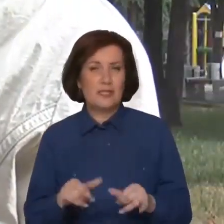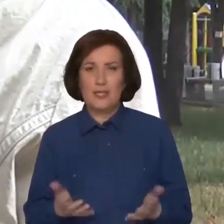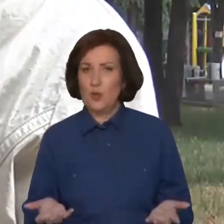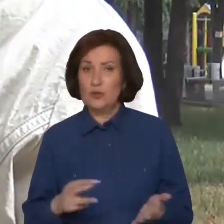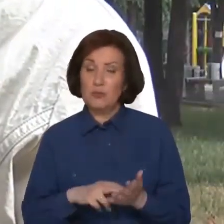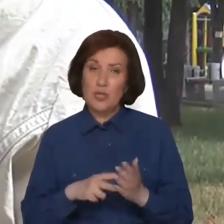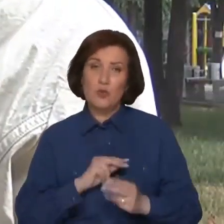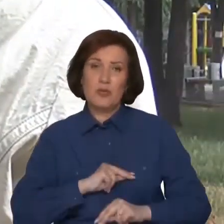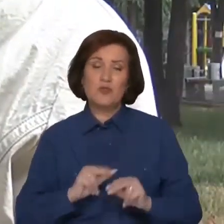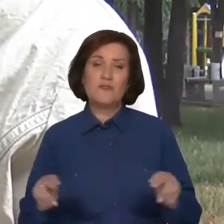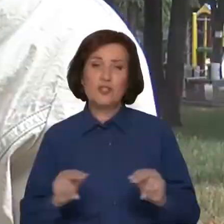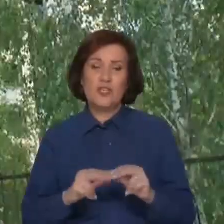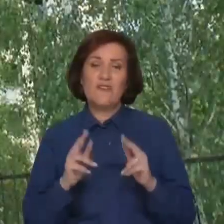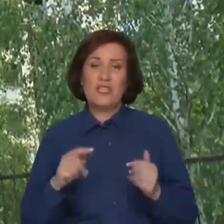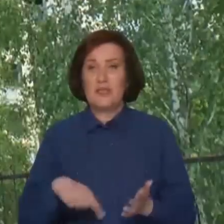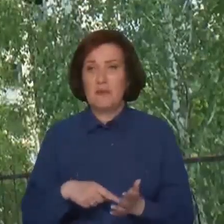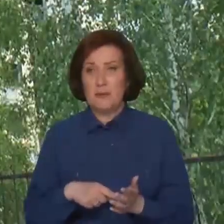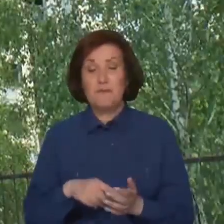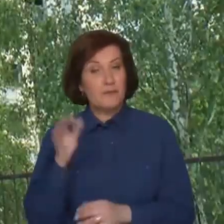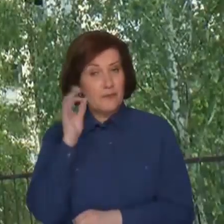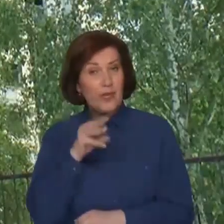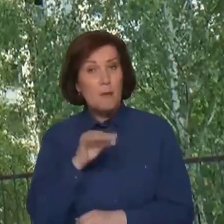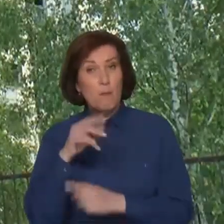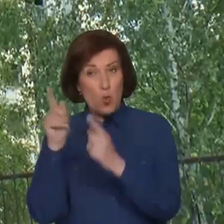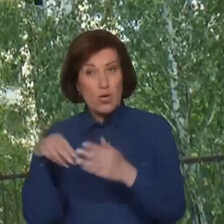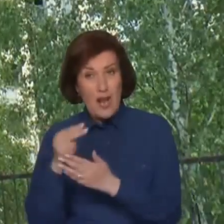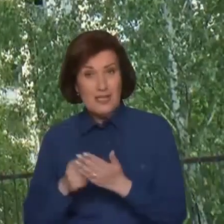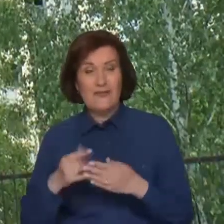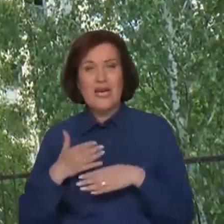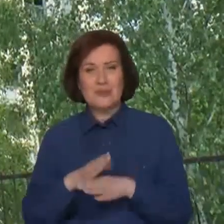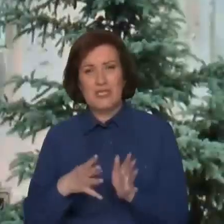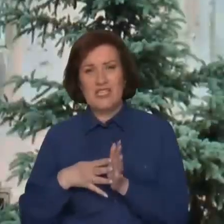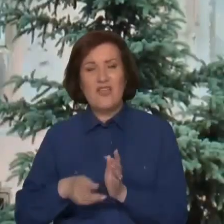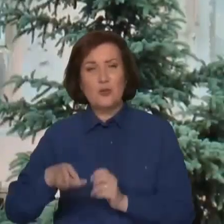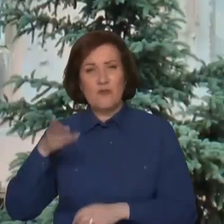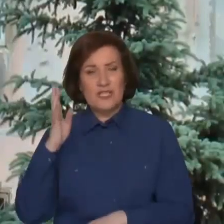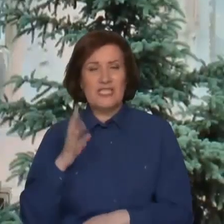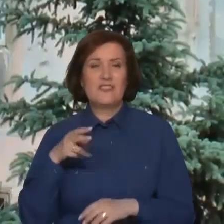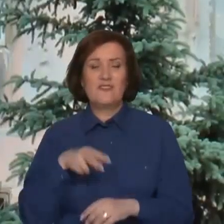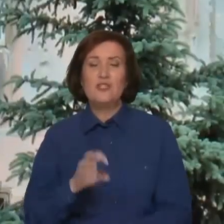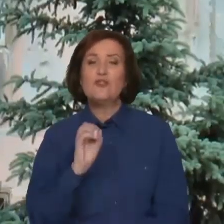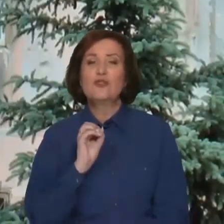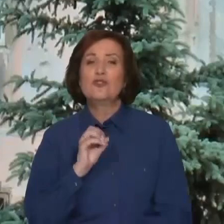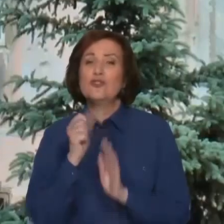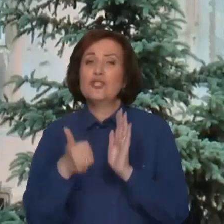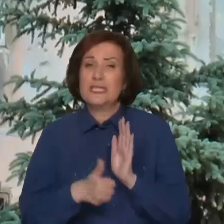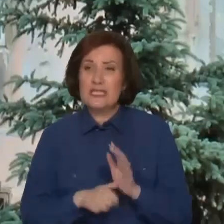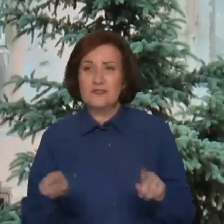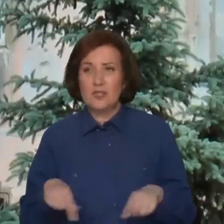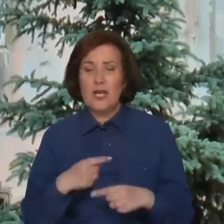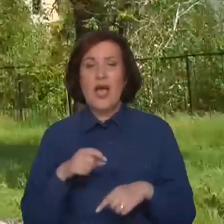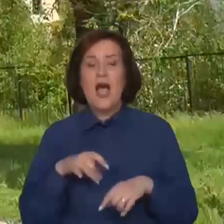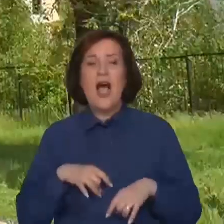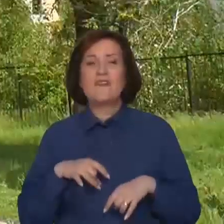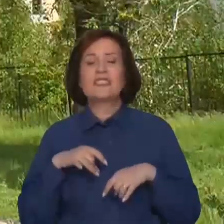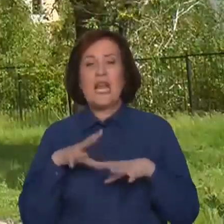нікуди. Планує працювати вчителькою в Дніпрі. Нагадаємо, мурал на розбитій 9-поверхівці в Авдіївці в 2016-му створив